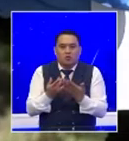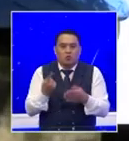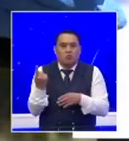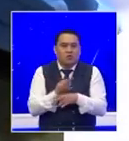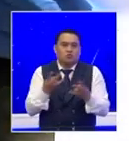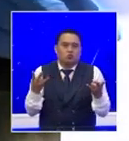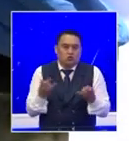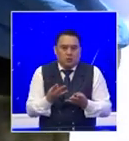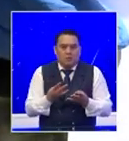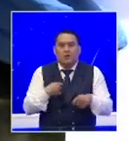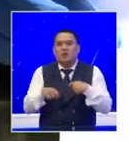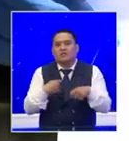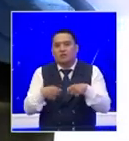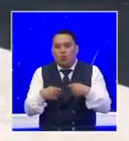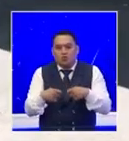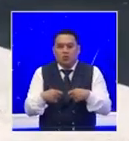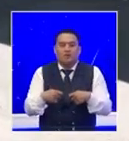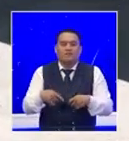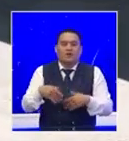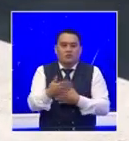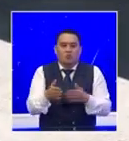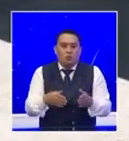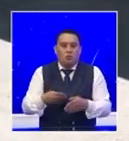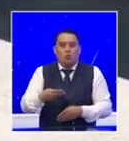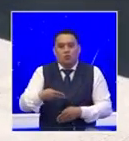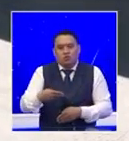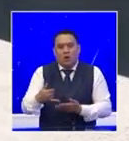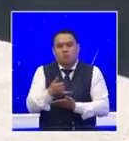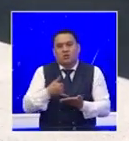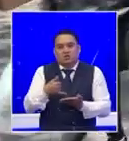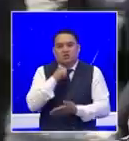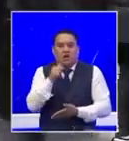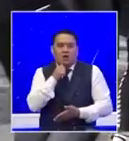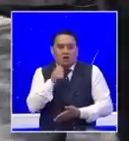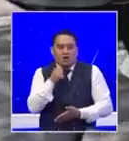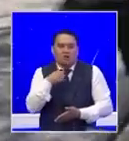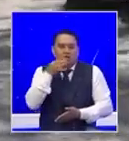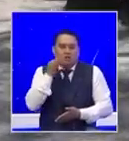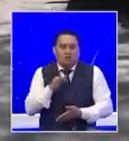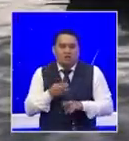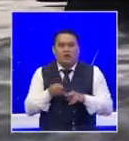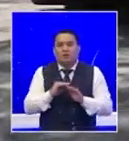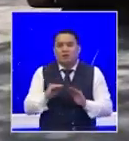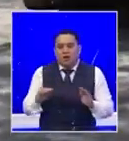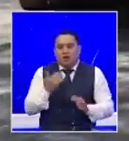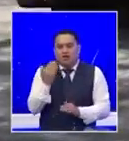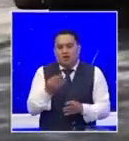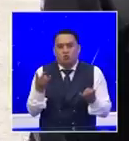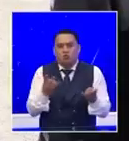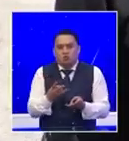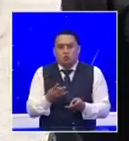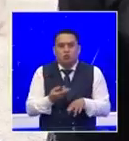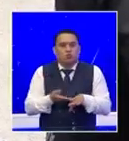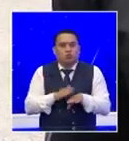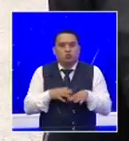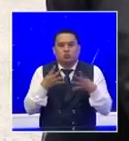первой необходимости. В продовольственной корзине мешок муки, подсолнечное масло, сахар и сладости для самых маленьких. Никто в этот